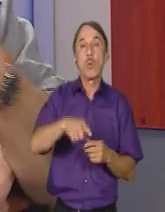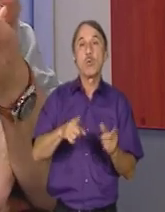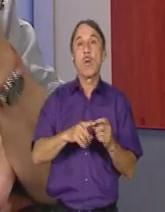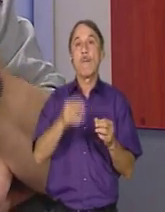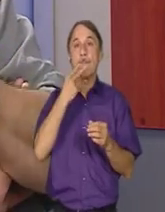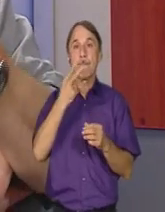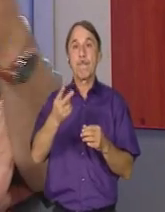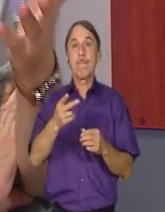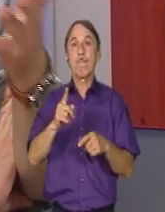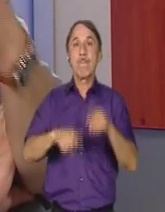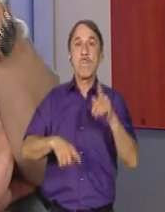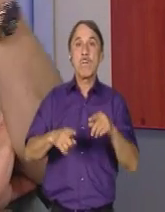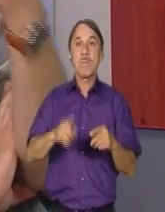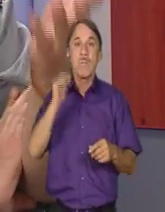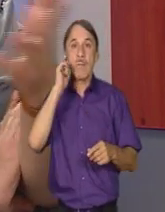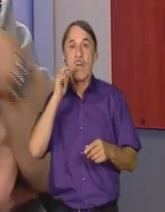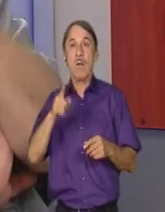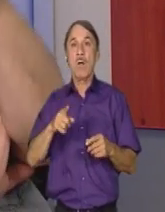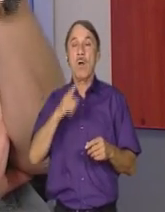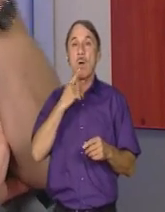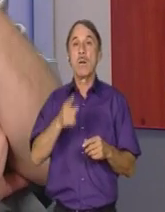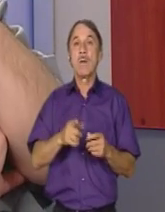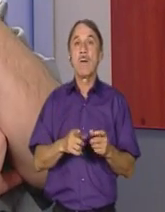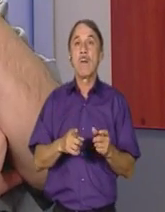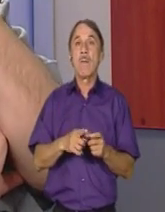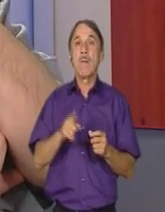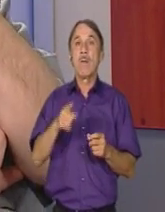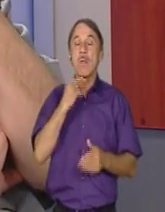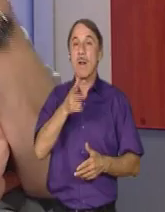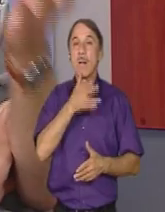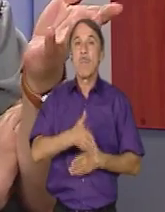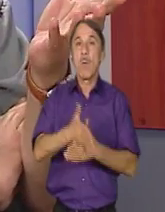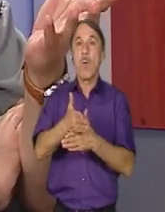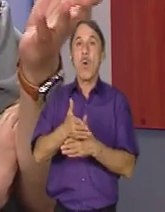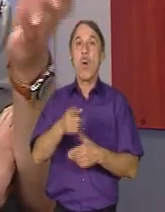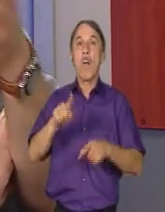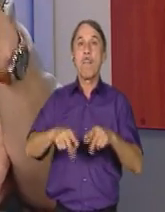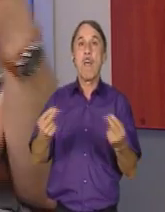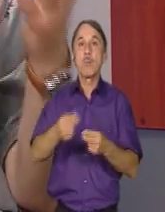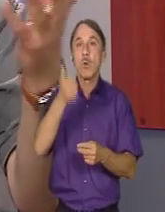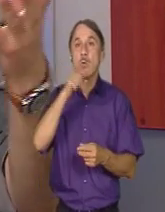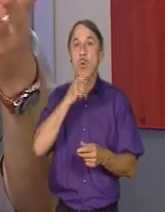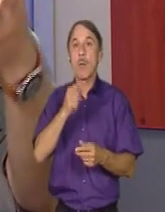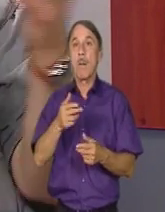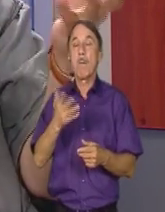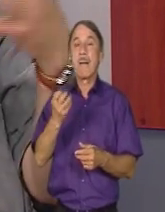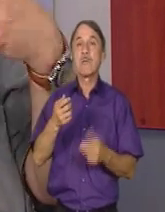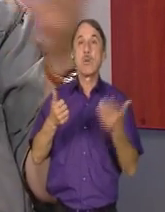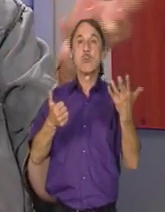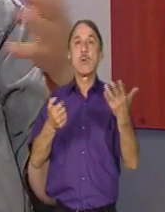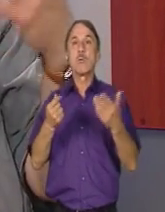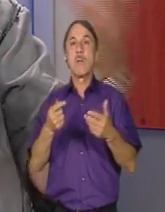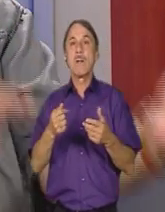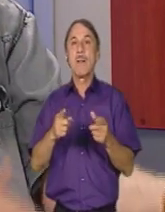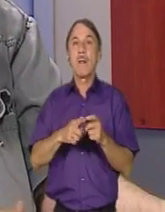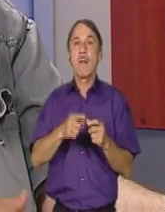paru, dakle muž i žena, dvoje prijatelja, mladić i devojka ili kako god hoćete, dobijaju popust. I dakle, nešto što košta